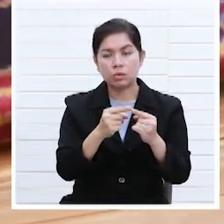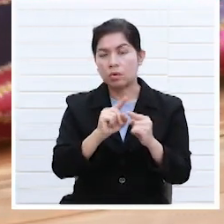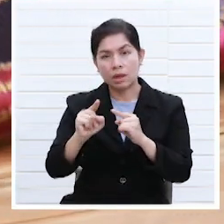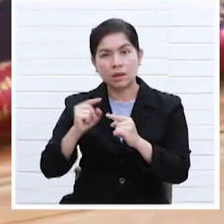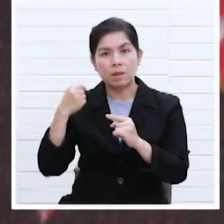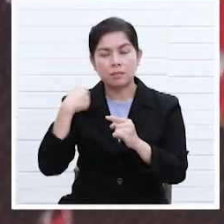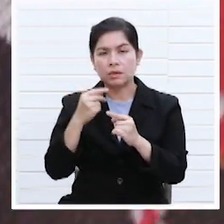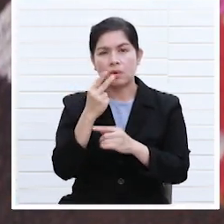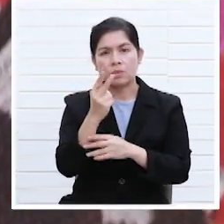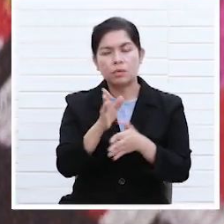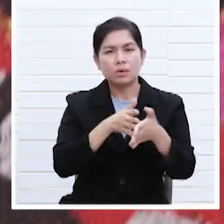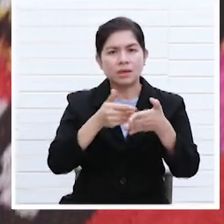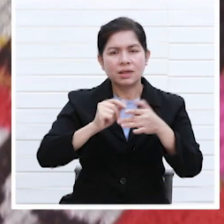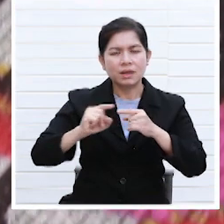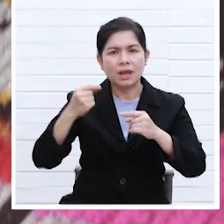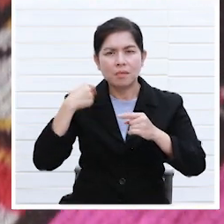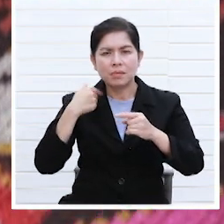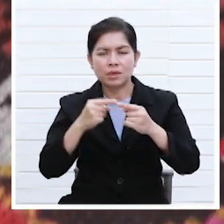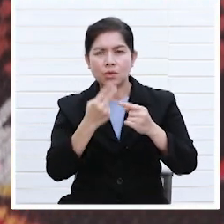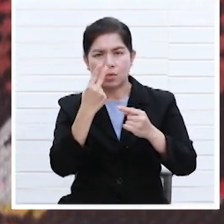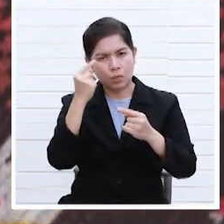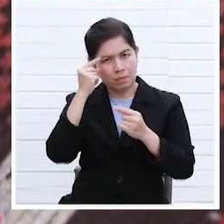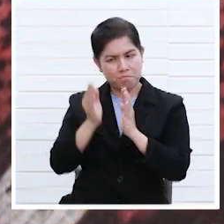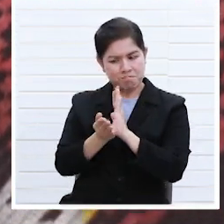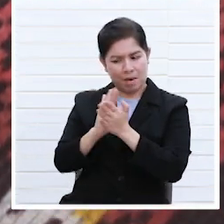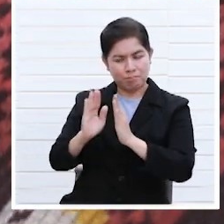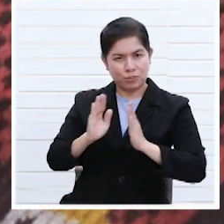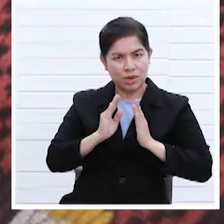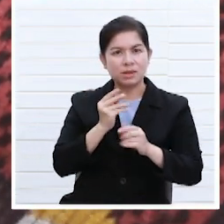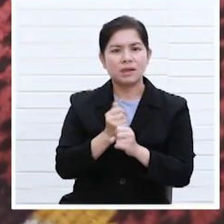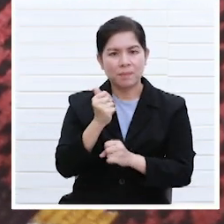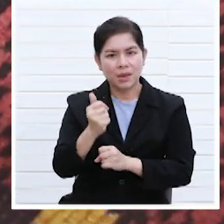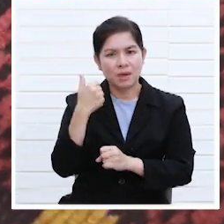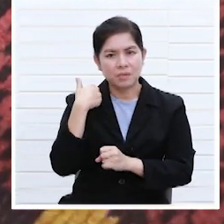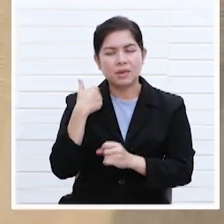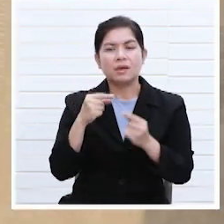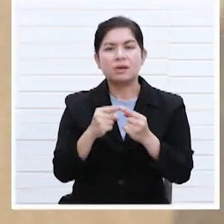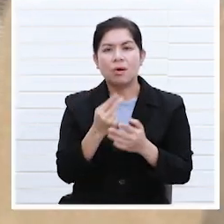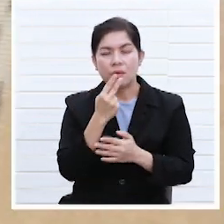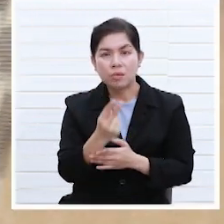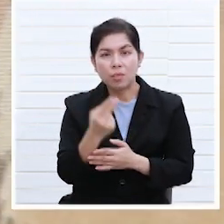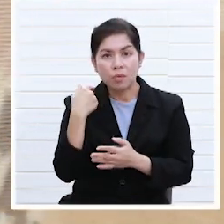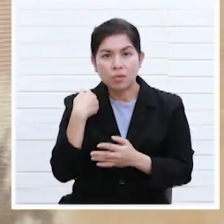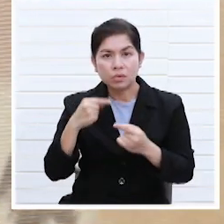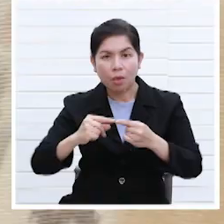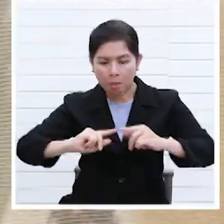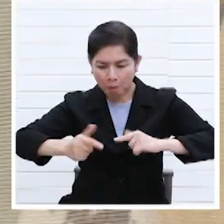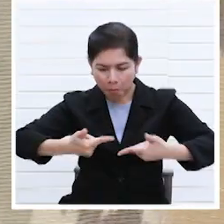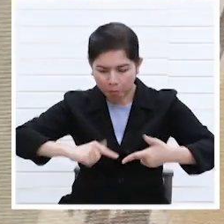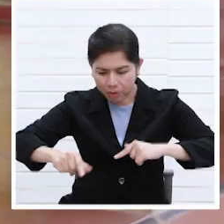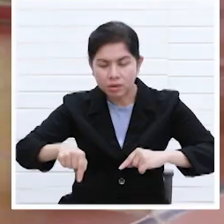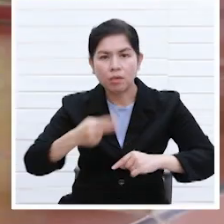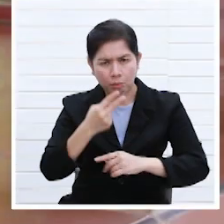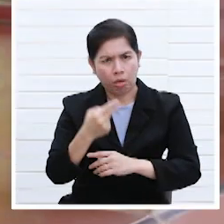ป้ายรูปอะไรที่อยู่กรุงเทพมีป้ายมีสีอะไรเยอะตามฝาผนังบ้านเงี้ยก็เอามาทำเป็นลายหมี่ได้เห็นพื้นกระเบื้องก็มาทำเป็นล